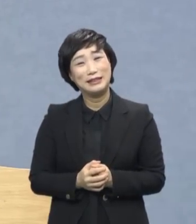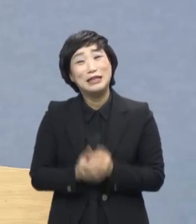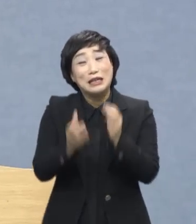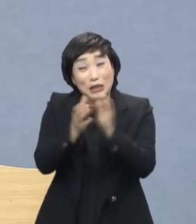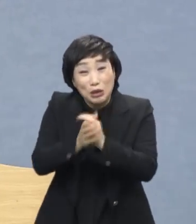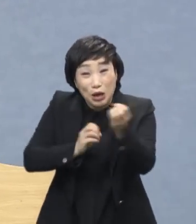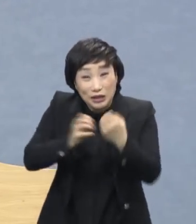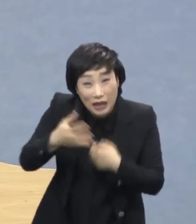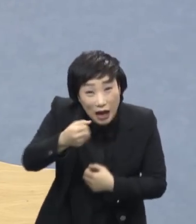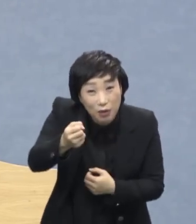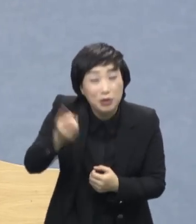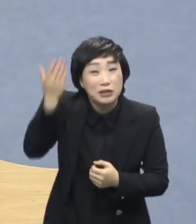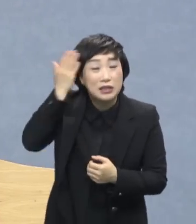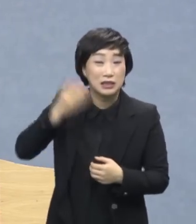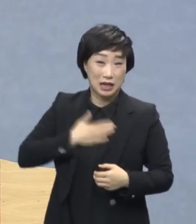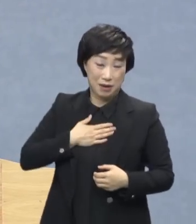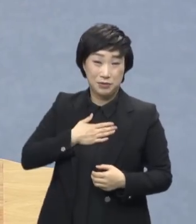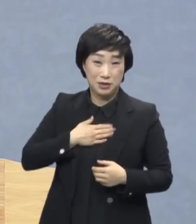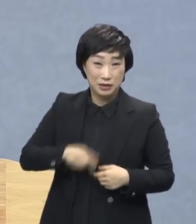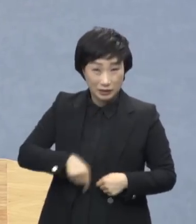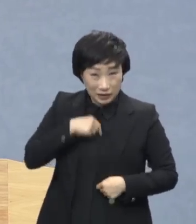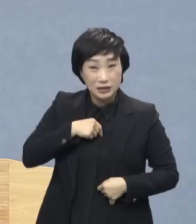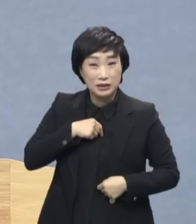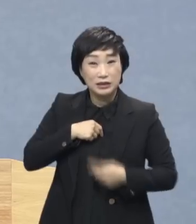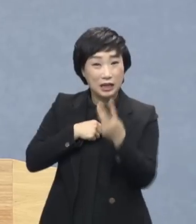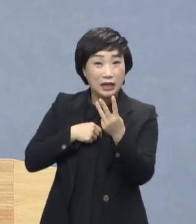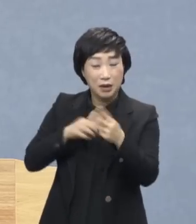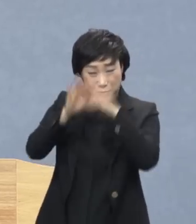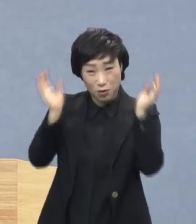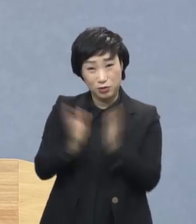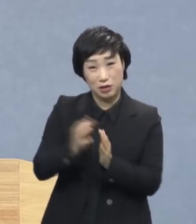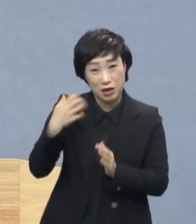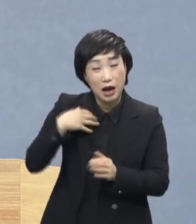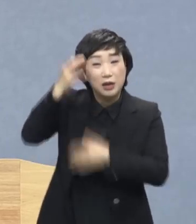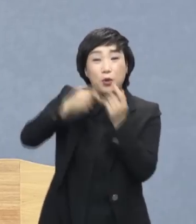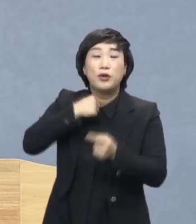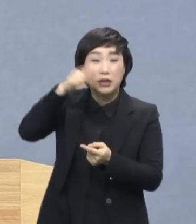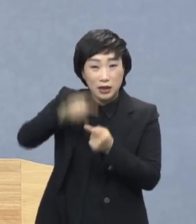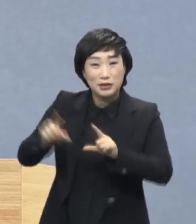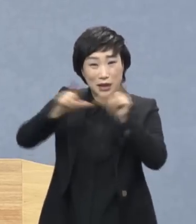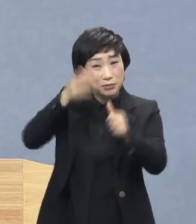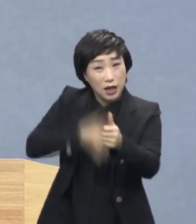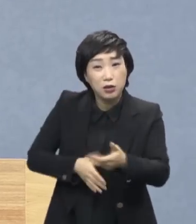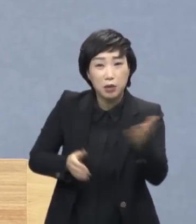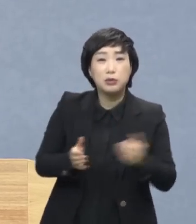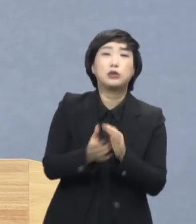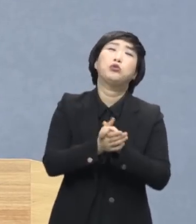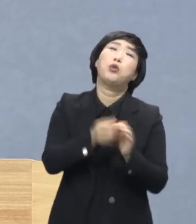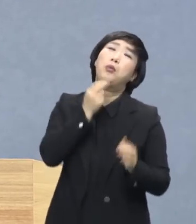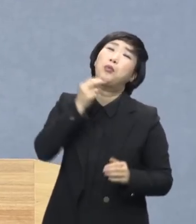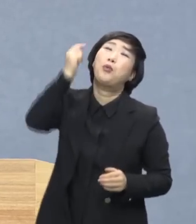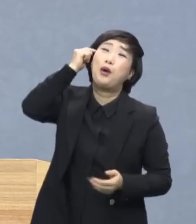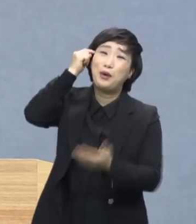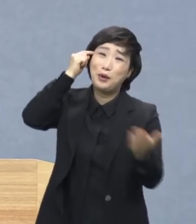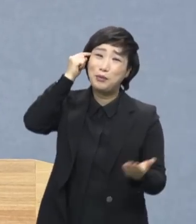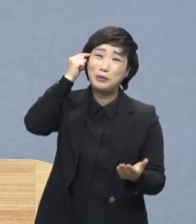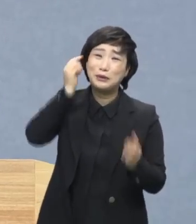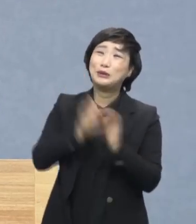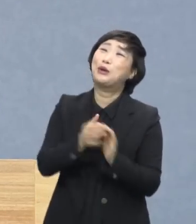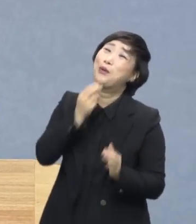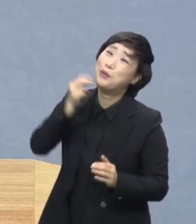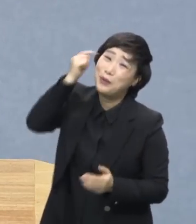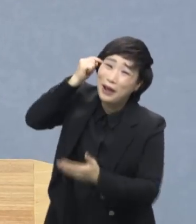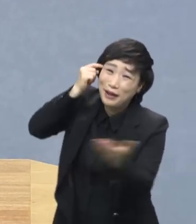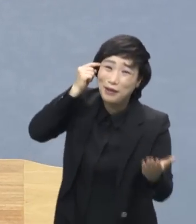기도해서 응답받고 지정의를 이루어가면서 하나님의 원대로 살자는데 왜 기도를 하고 반대요? 반대는 까닭이